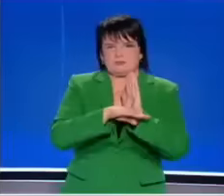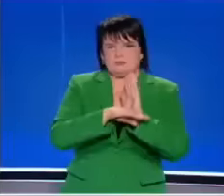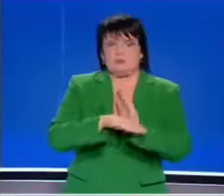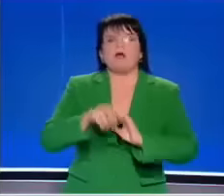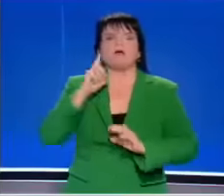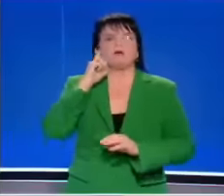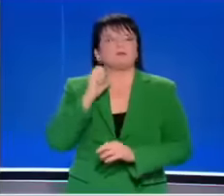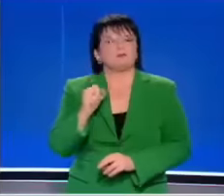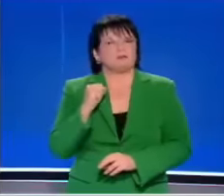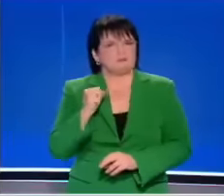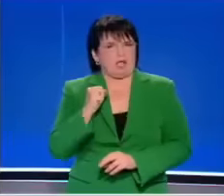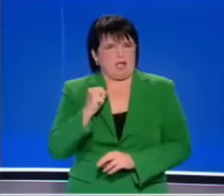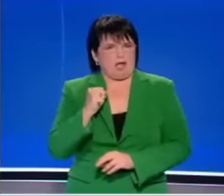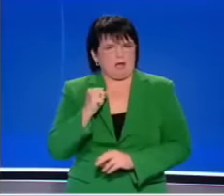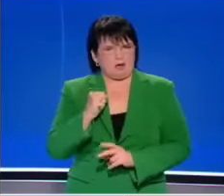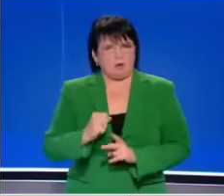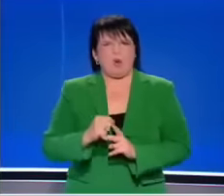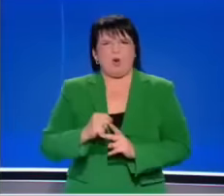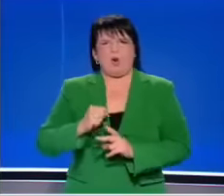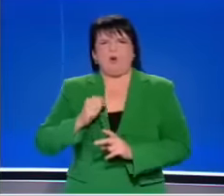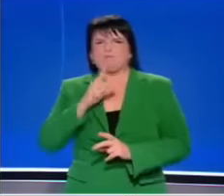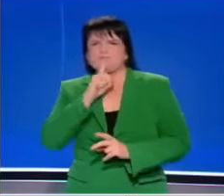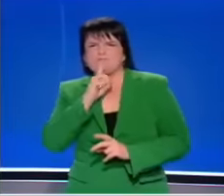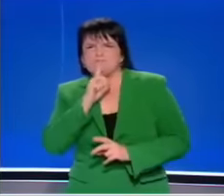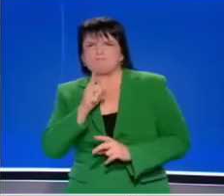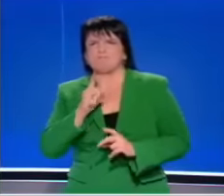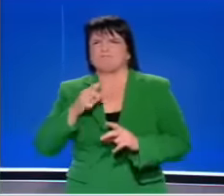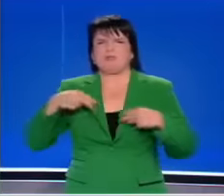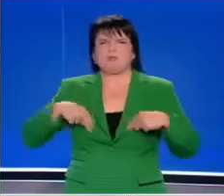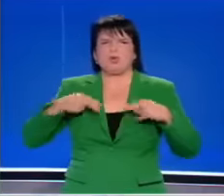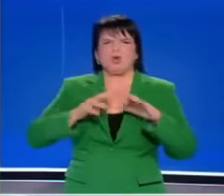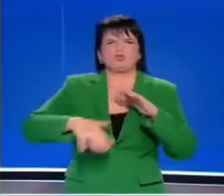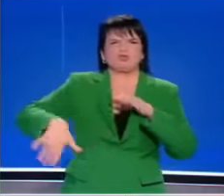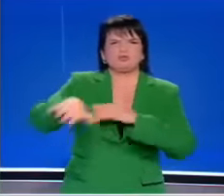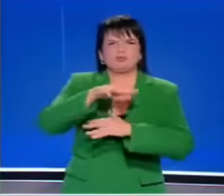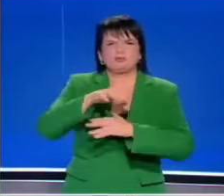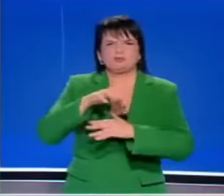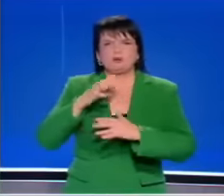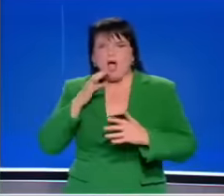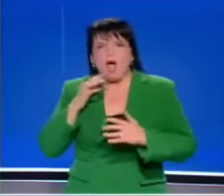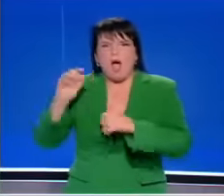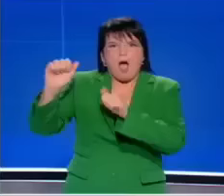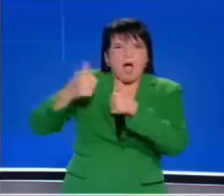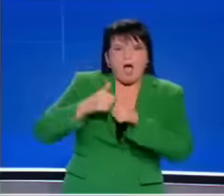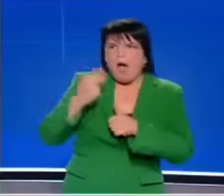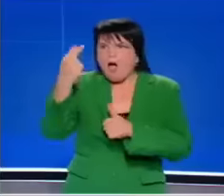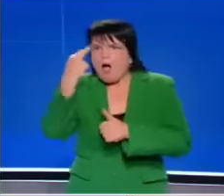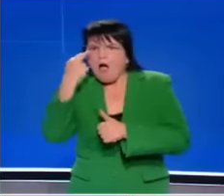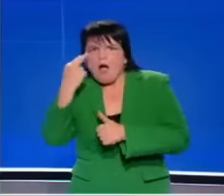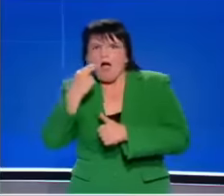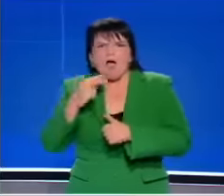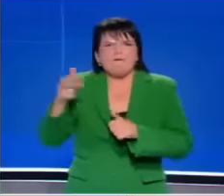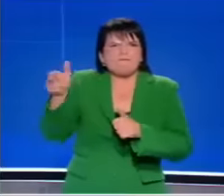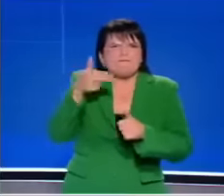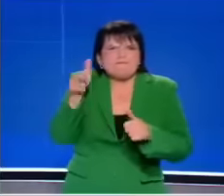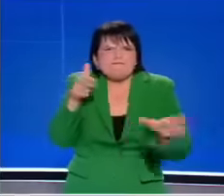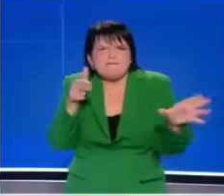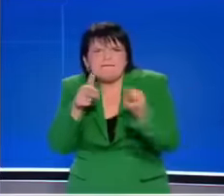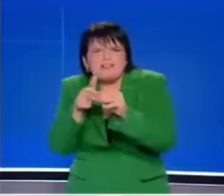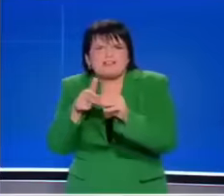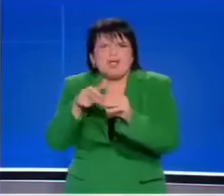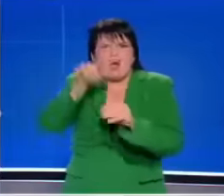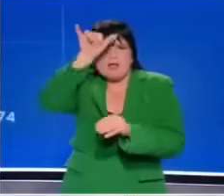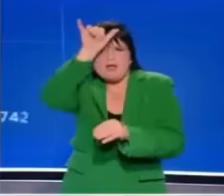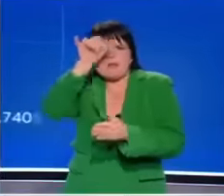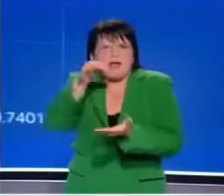πάρα πολύ καλά πώς δεν απαντάνε για τα απορρυπαντικά που λέει ο υπουργός ου επικρατείας του παρπι τόντας με παρακολουθεί κιόλας ξέρει από πού βγάζω βίντεο πότε πήγα στην